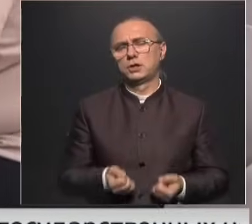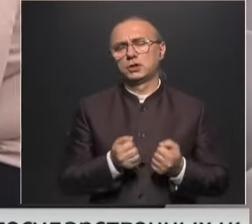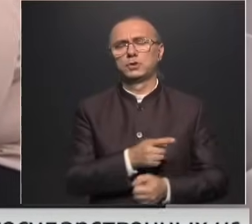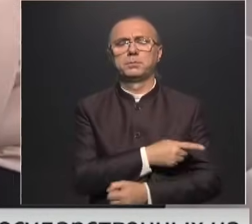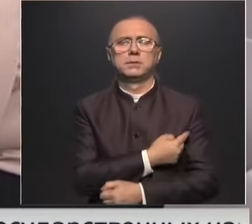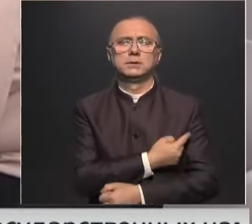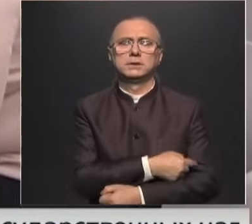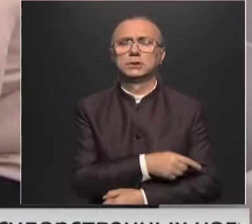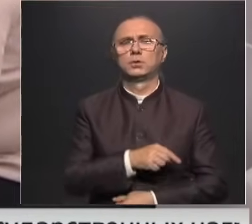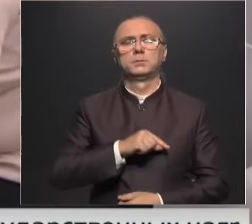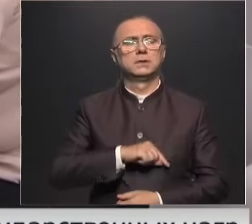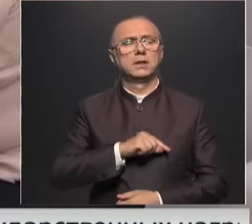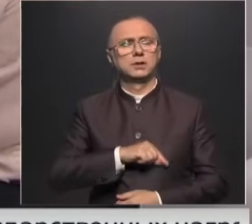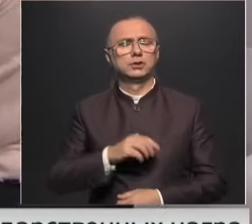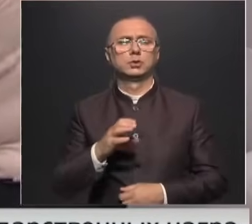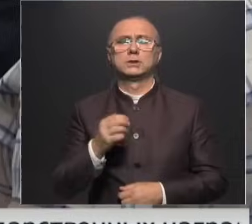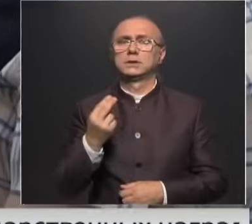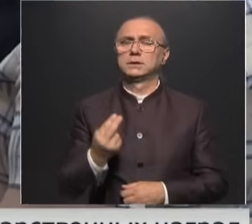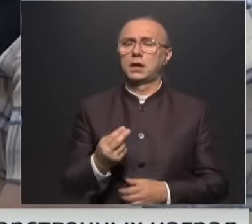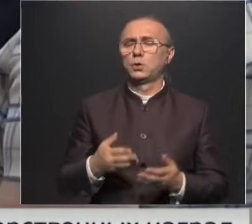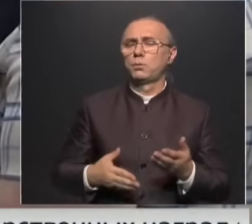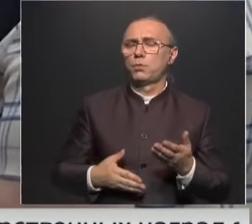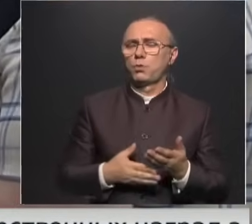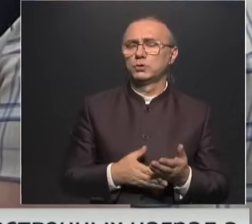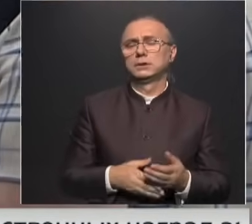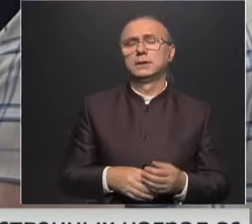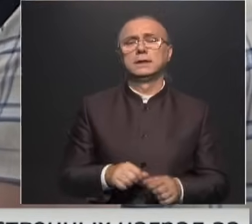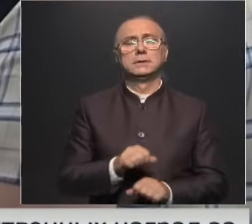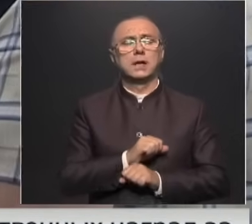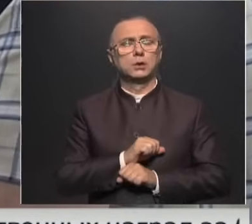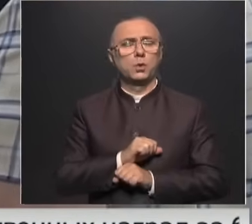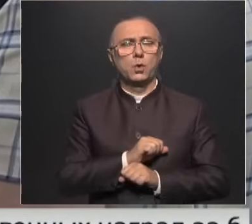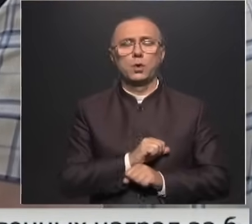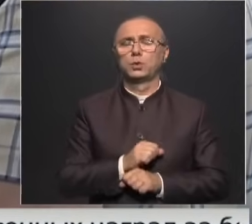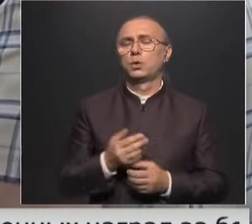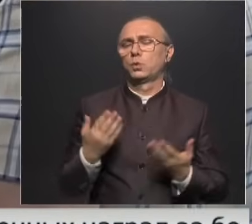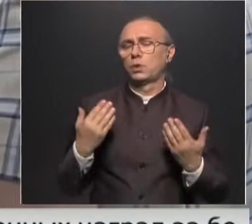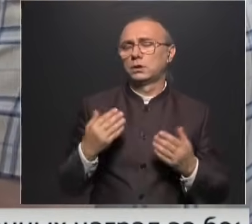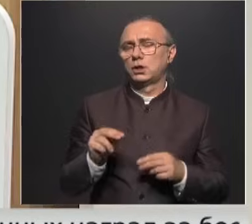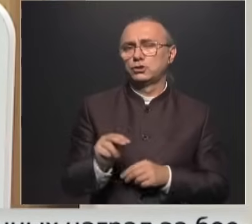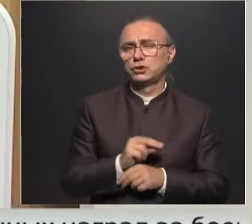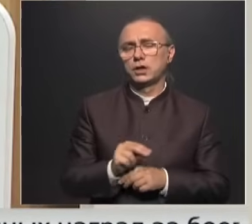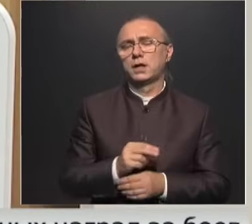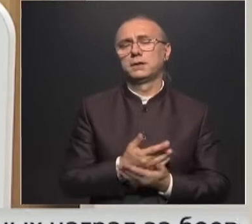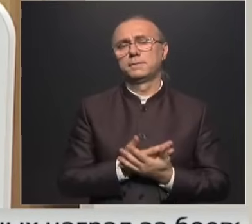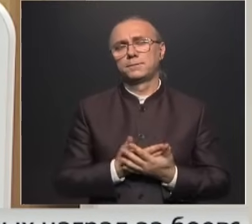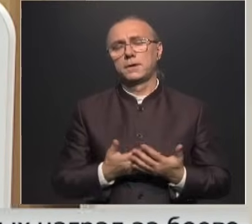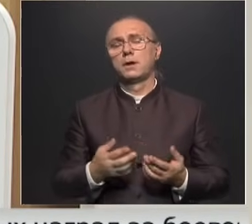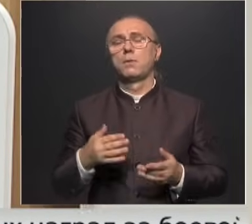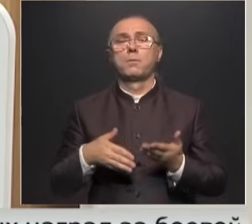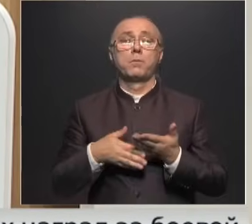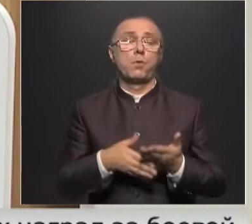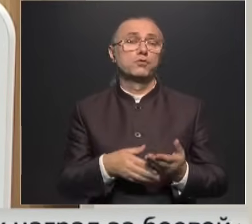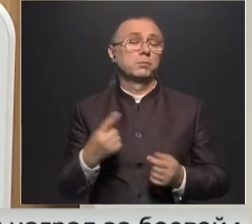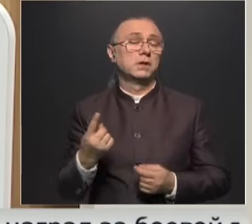Медицинскую, психологическую и социальную помощь, лекарства, санаторно-курортное лечение, помощь в решении бытовых вопросов. Одной из